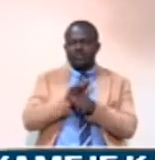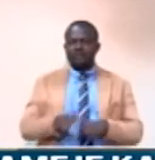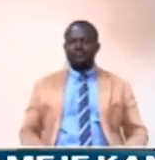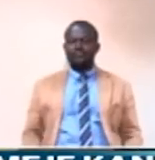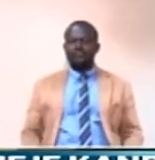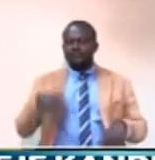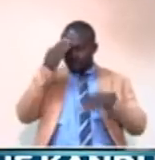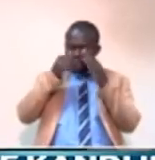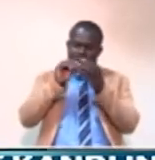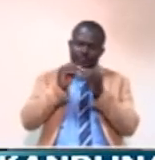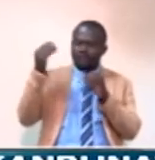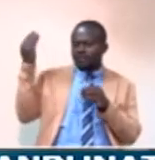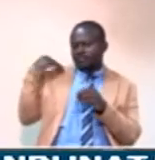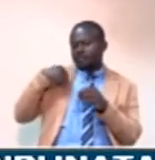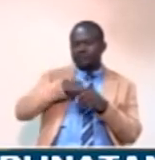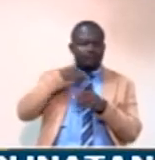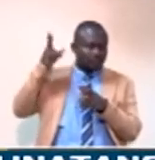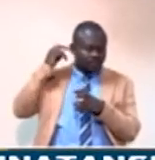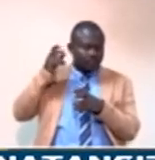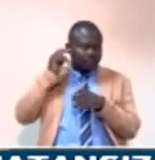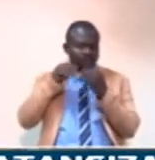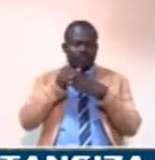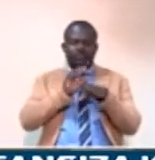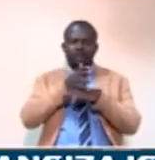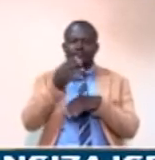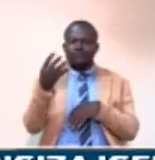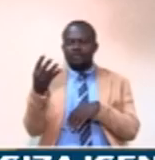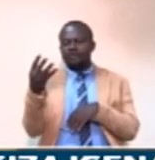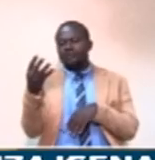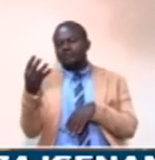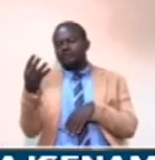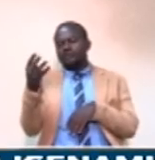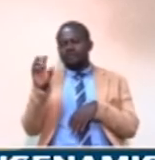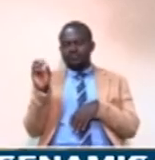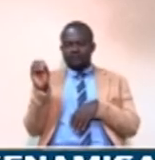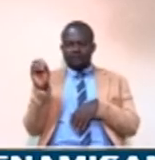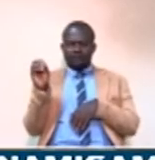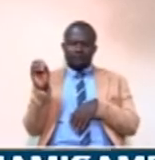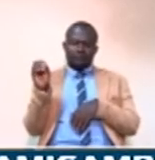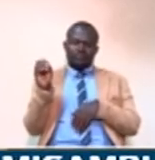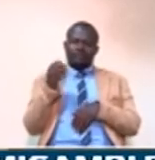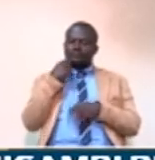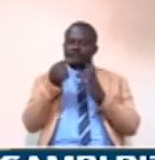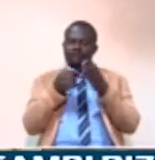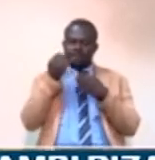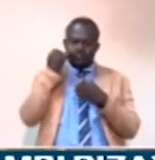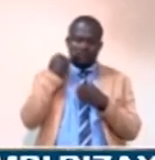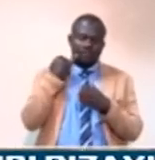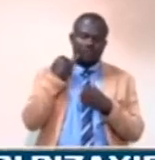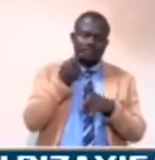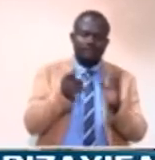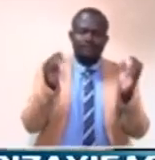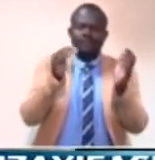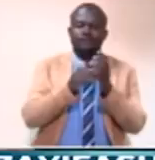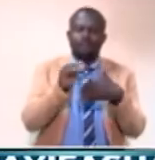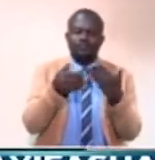Imibare iheruka nayumvise ku makuru, numvise ko hari abantu bagera hejuru muri 400, ngira ngo ni ibintu bikomeye. Ku rundi ruhande